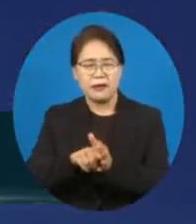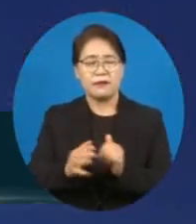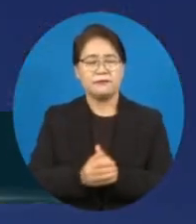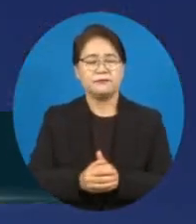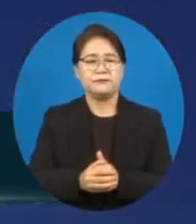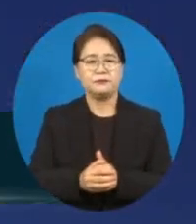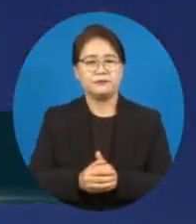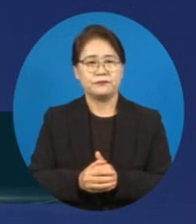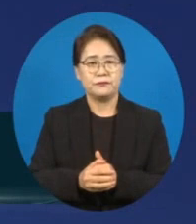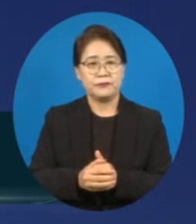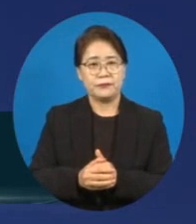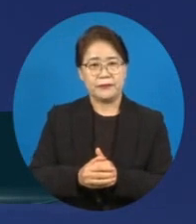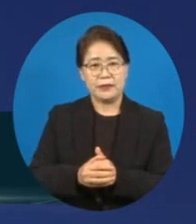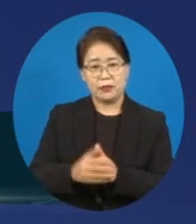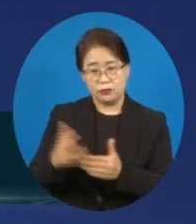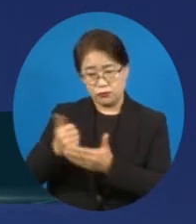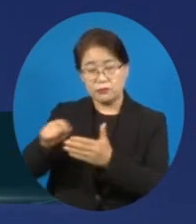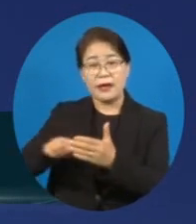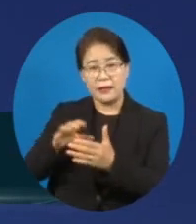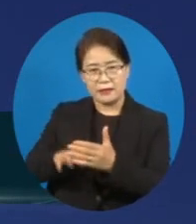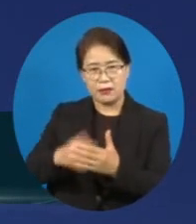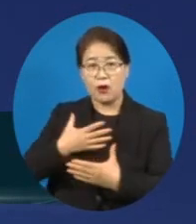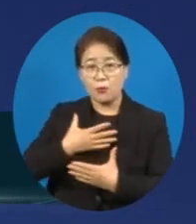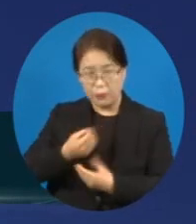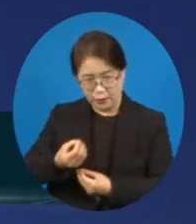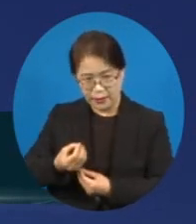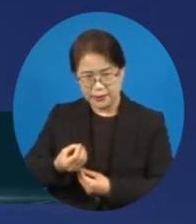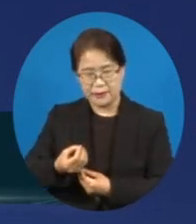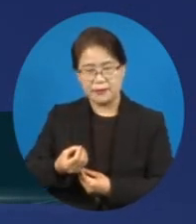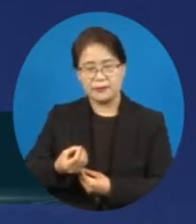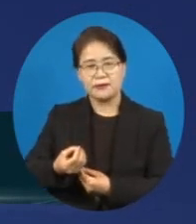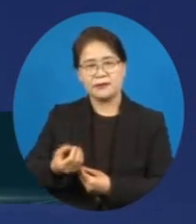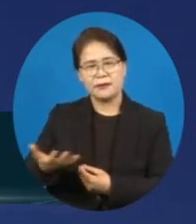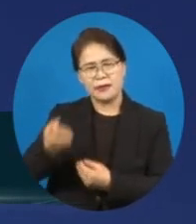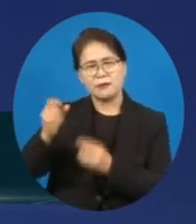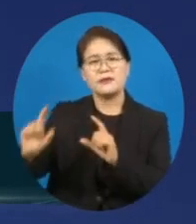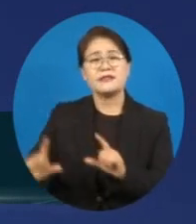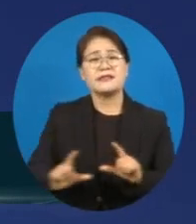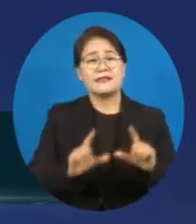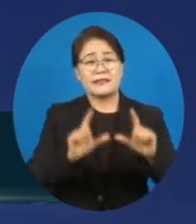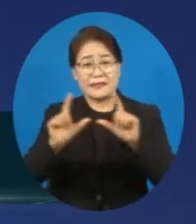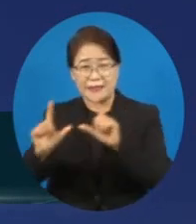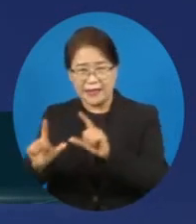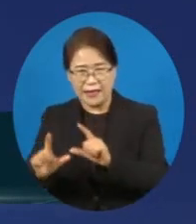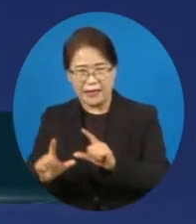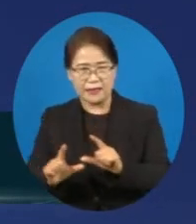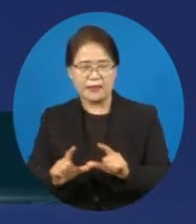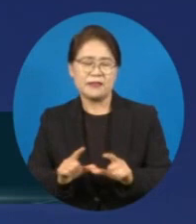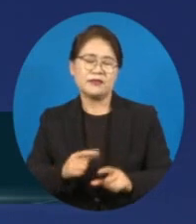내 안에서 평안을 누리게 하려 함이라